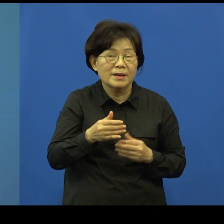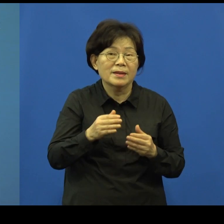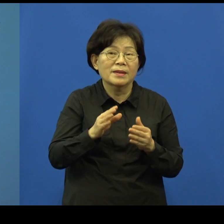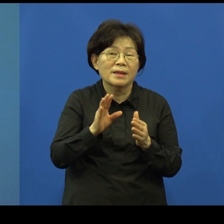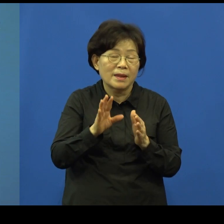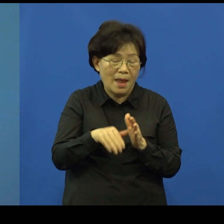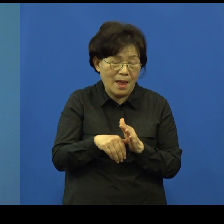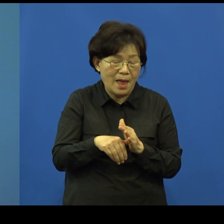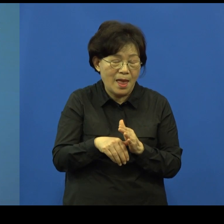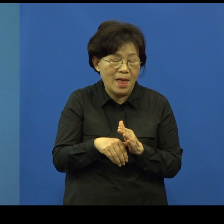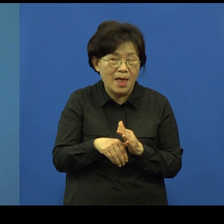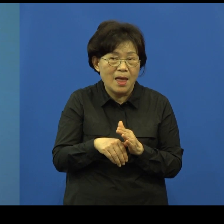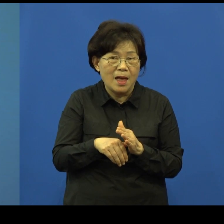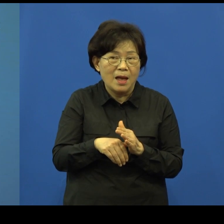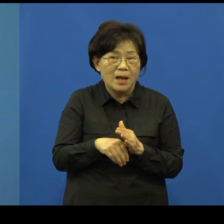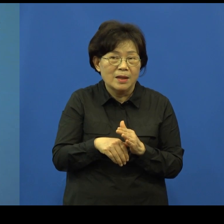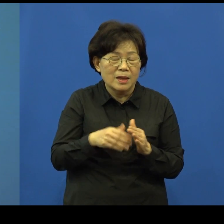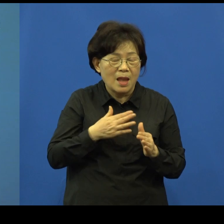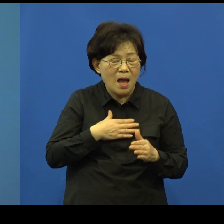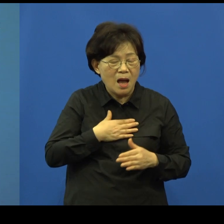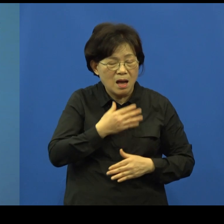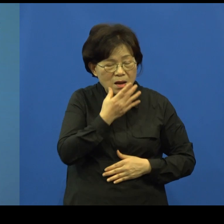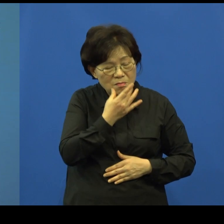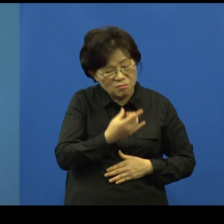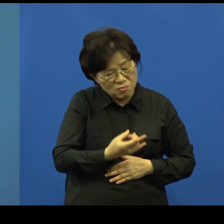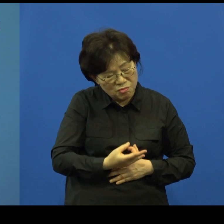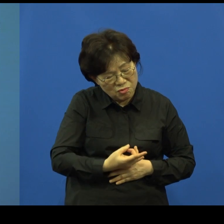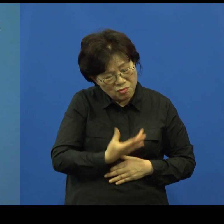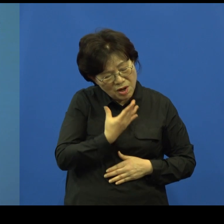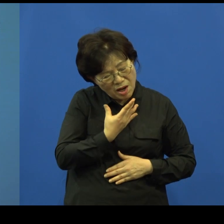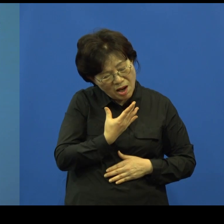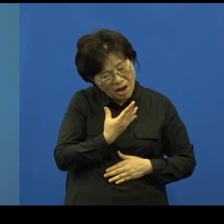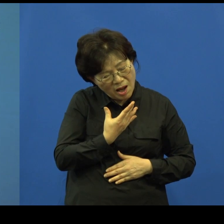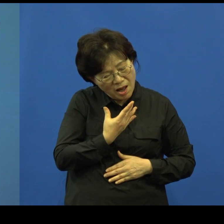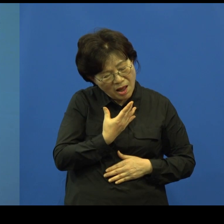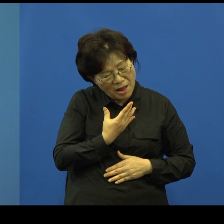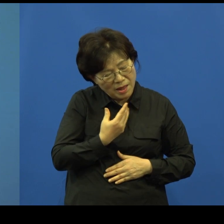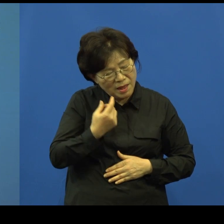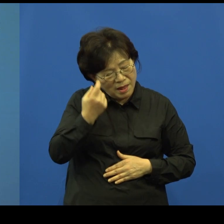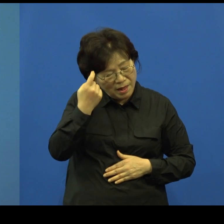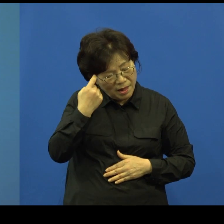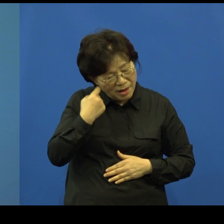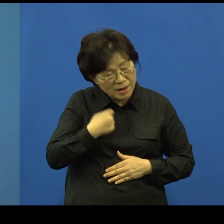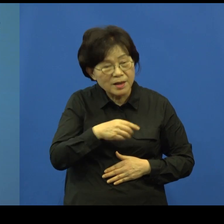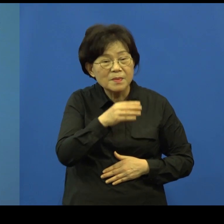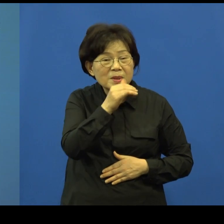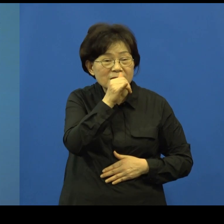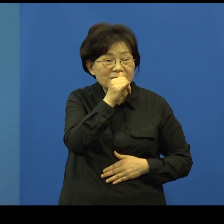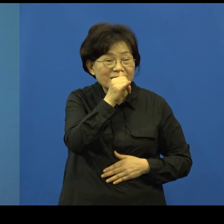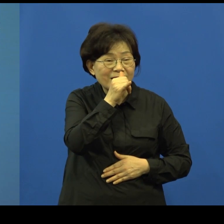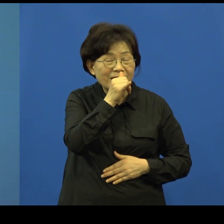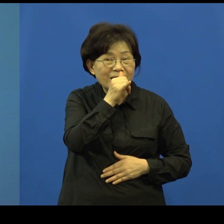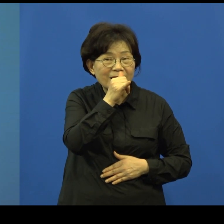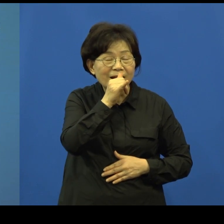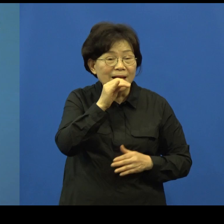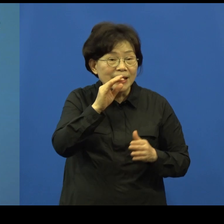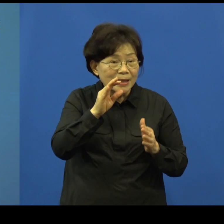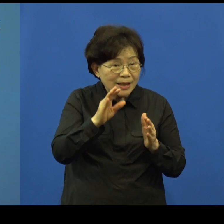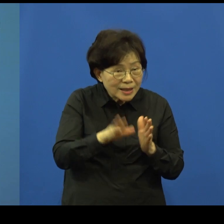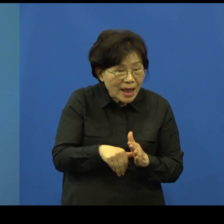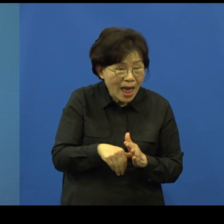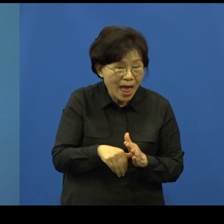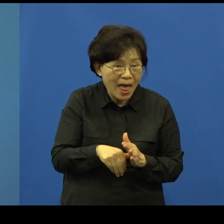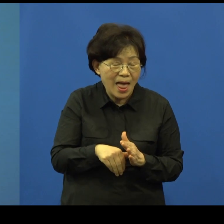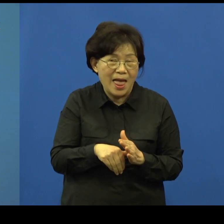그리고 뭔가 불행한 것 같은 감정이 밀려온단 말이에요. 그때